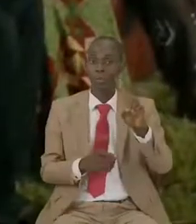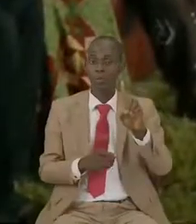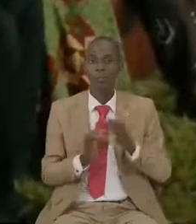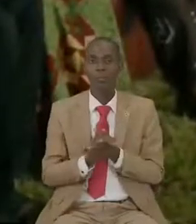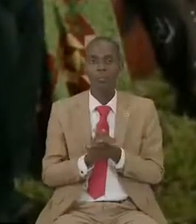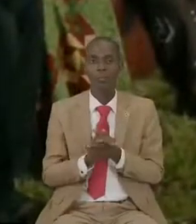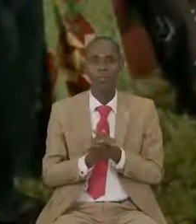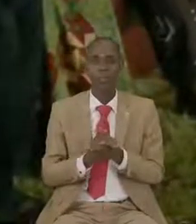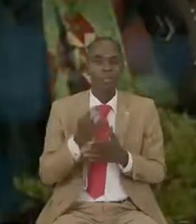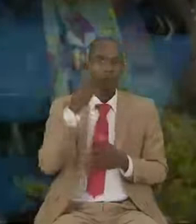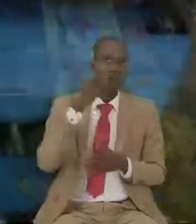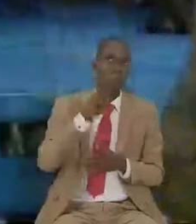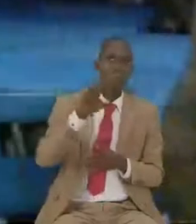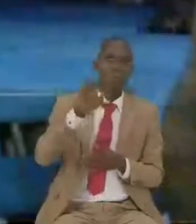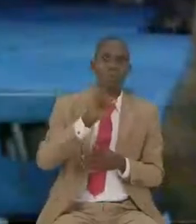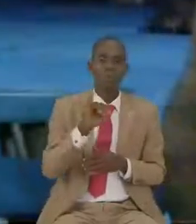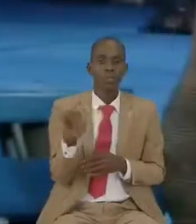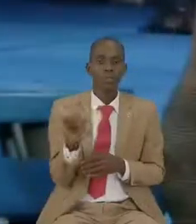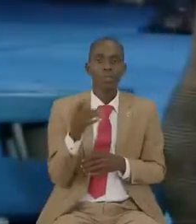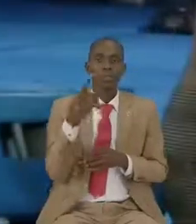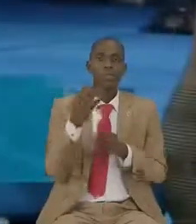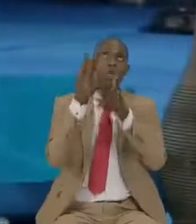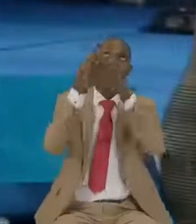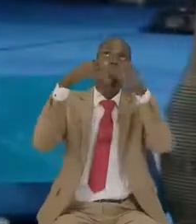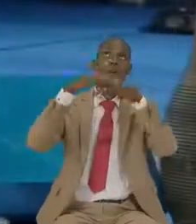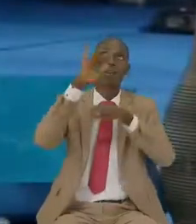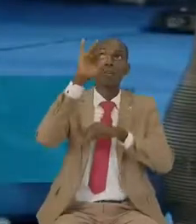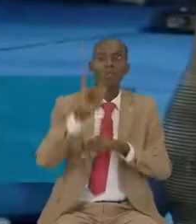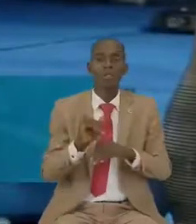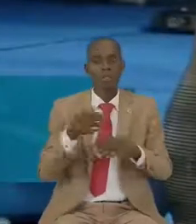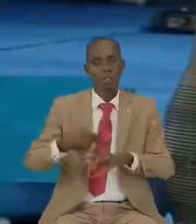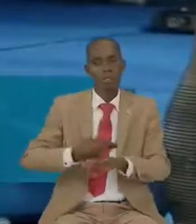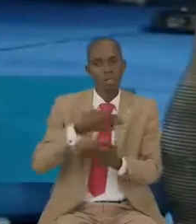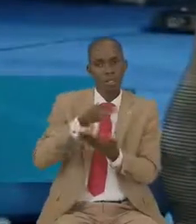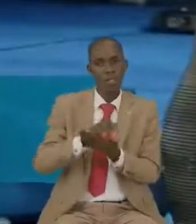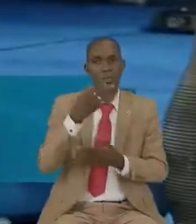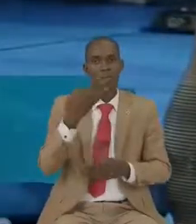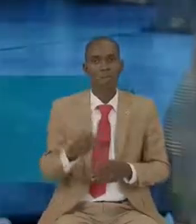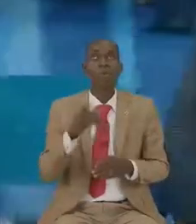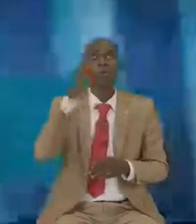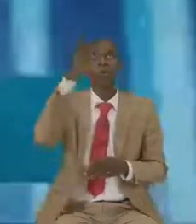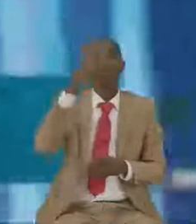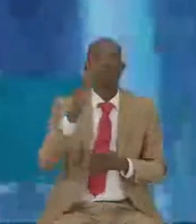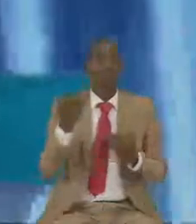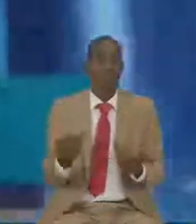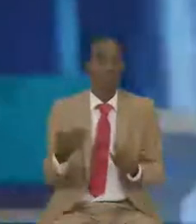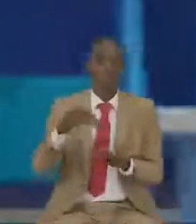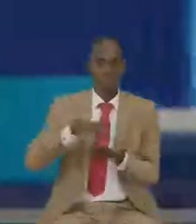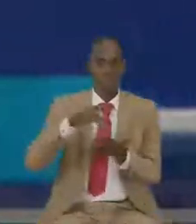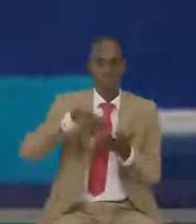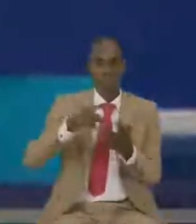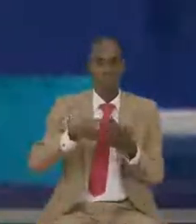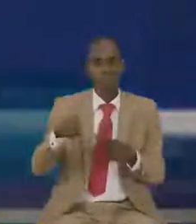c'est contempler, regarder l'agneau céleste de Dieu. Encore, je vous lis de